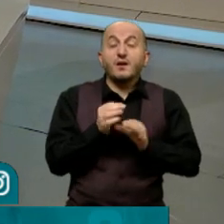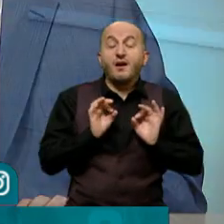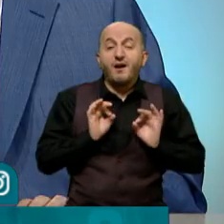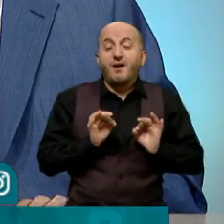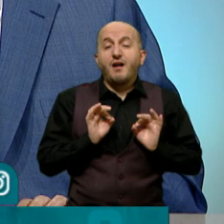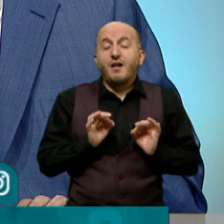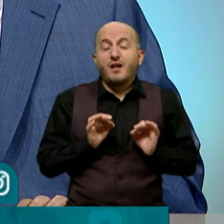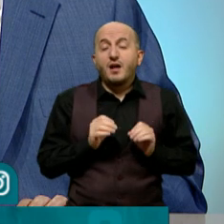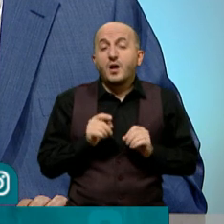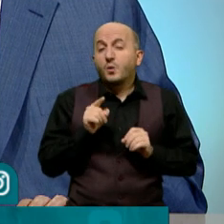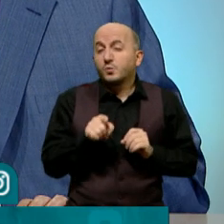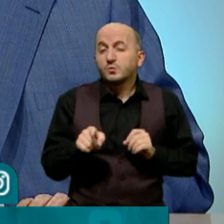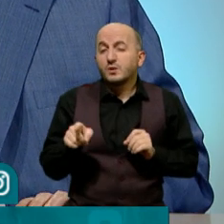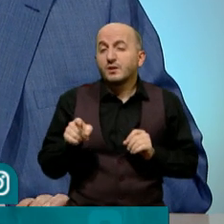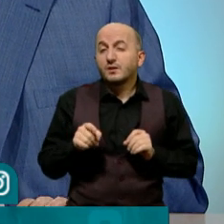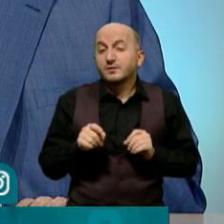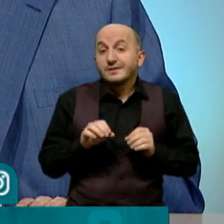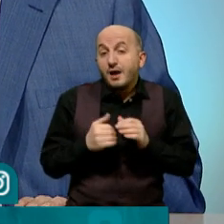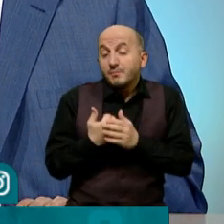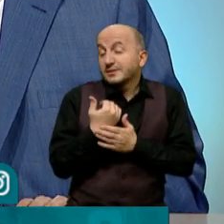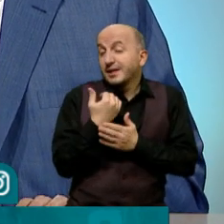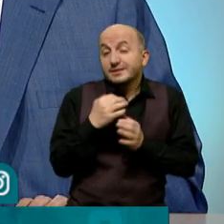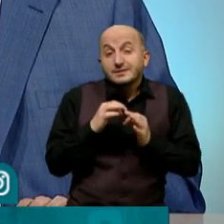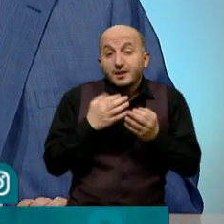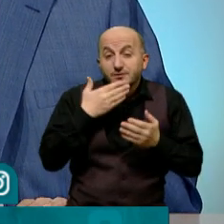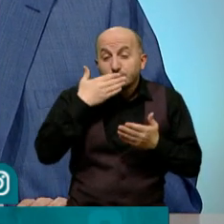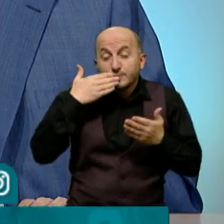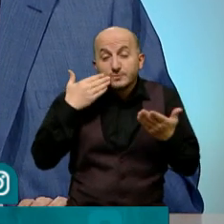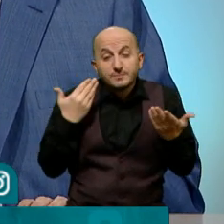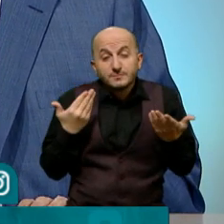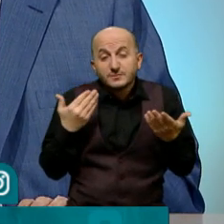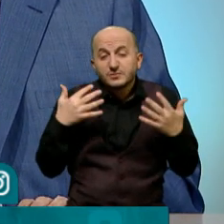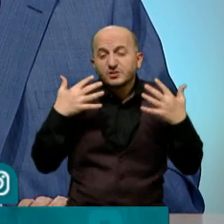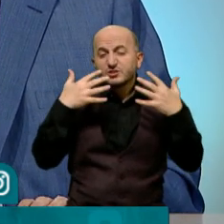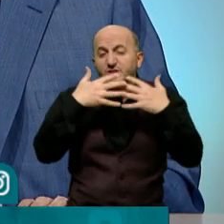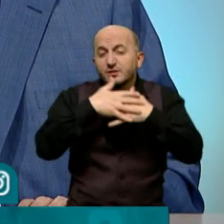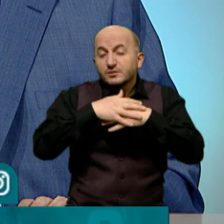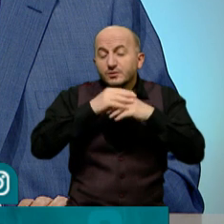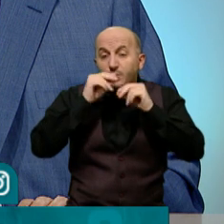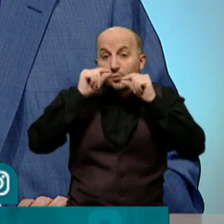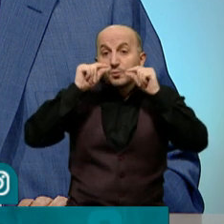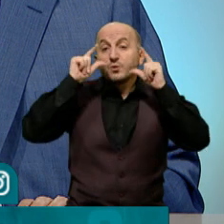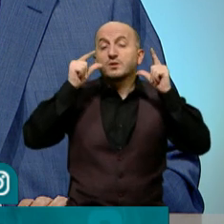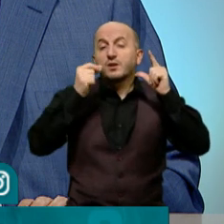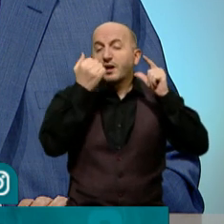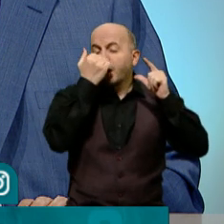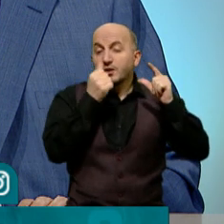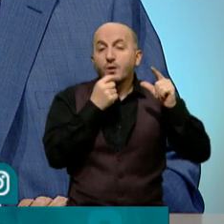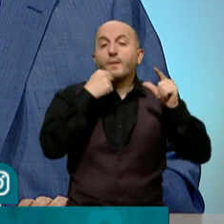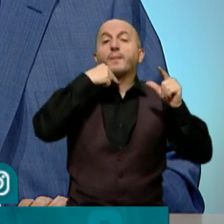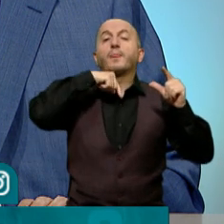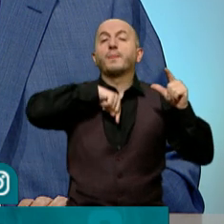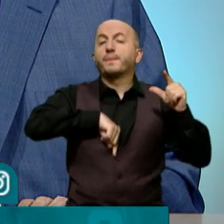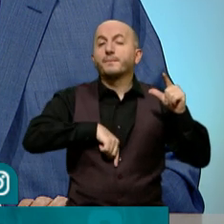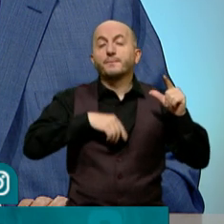Evet. Ondan sürekli nasıl abdest alırım ben? Nasıl oruç tutarım? Gece uyanınca ağzımı çıkanla doluyor. Yutuyorum da yani ben ondan.